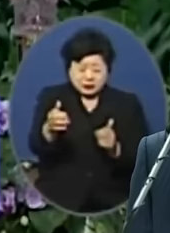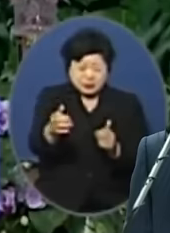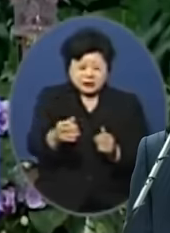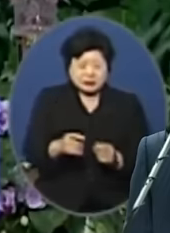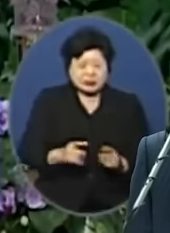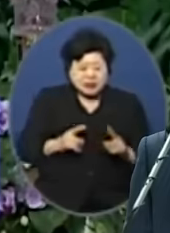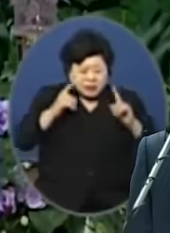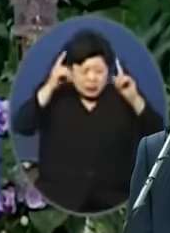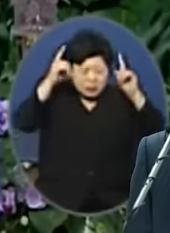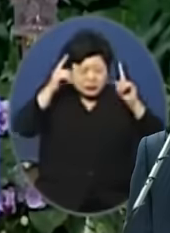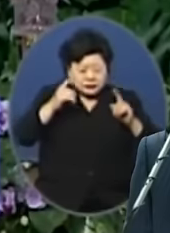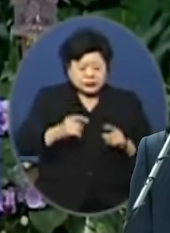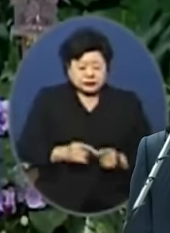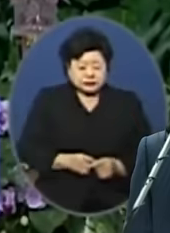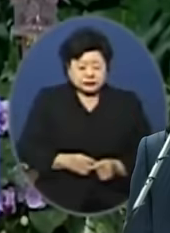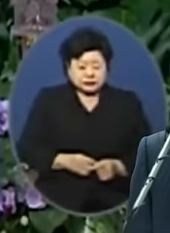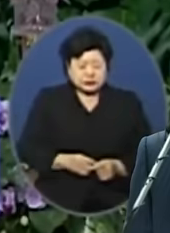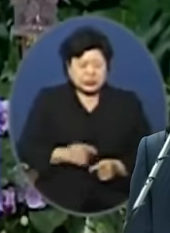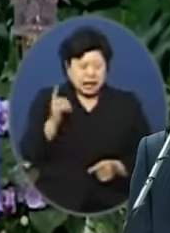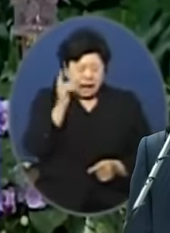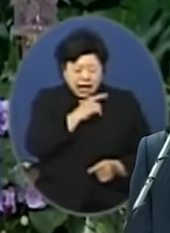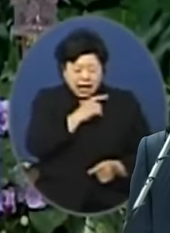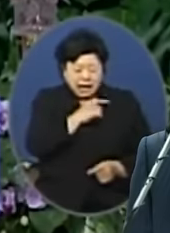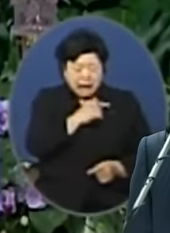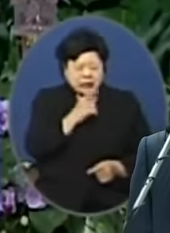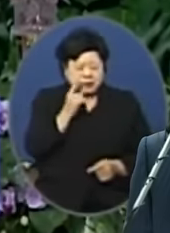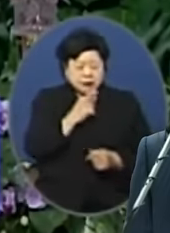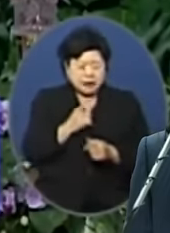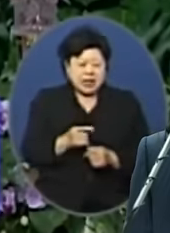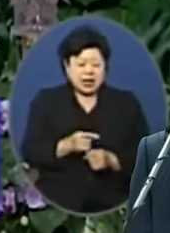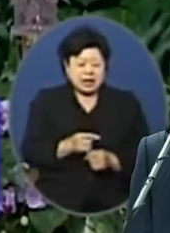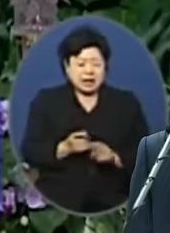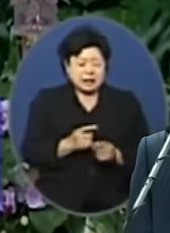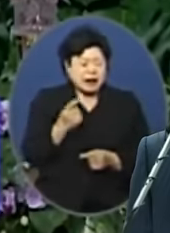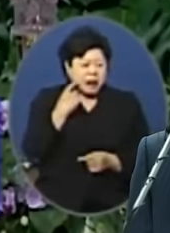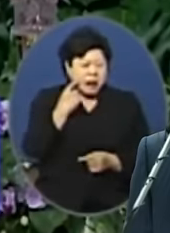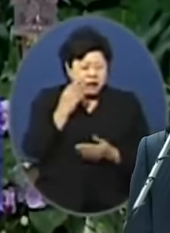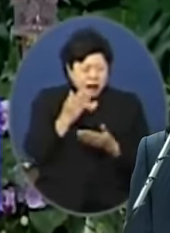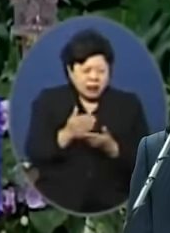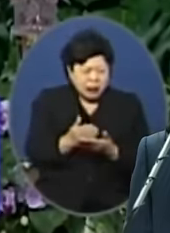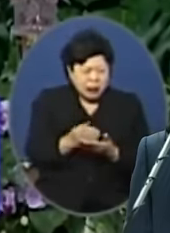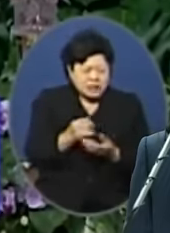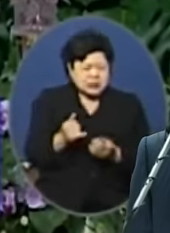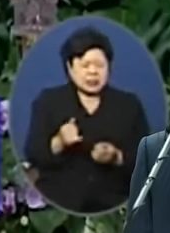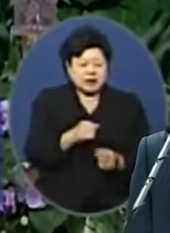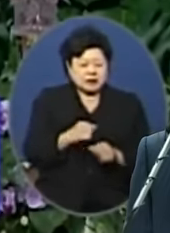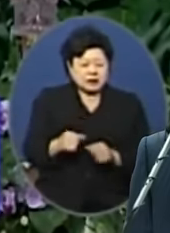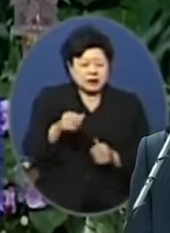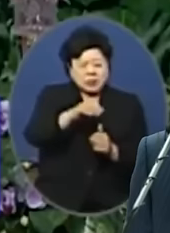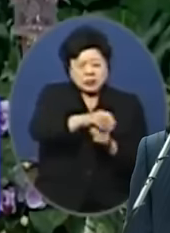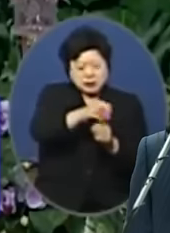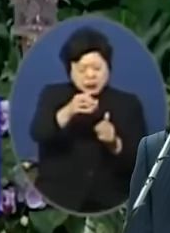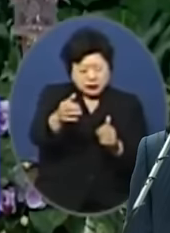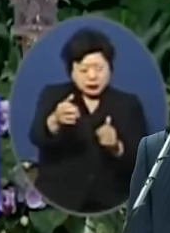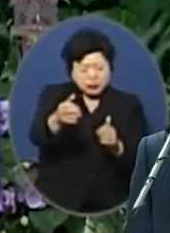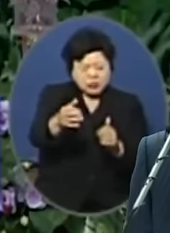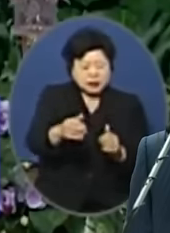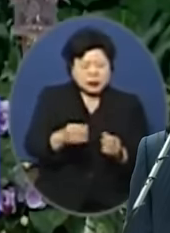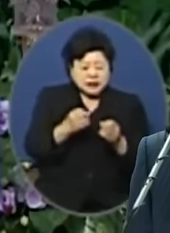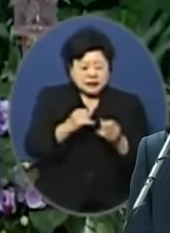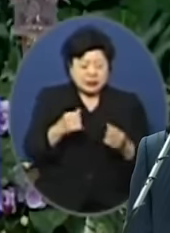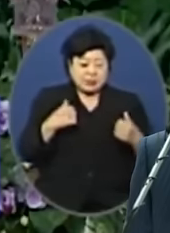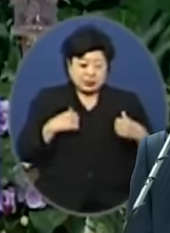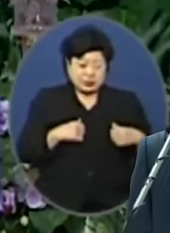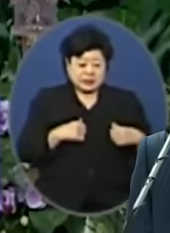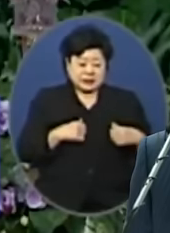분함과 노염과 악의와 폐왕과 너희 입의 부끄러운 말이라. 너희가 서로 거짓말을 하지 말라. 옛사람과 그 행위를 벗어버리고 새사람을